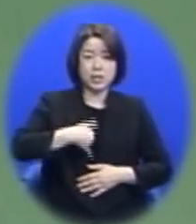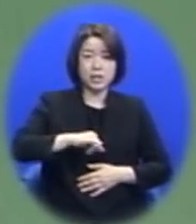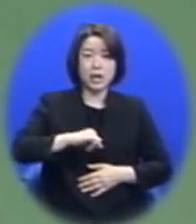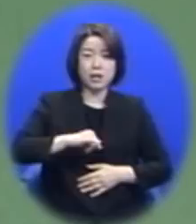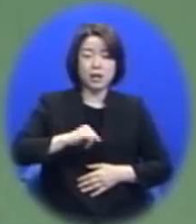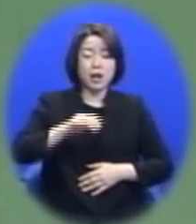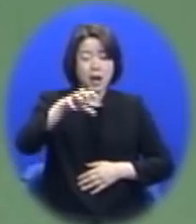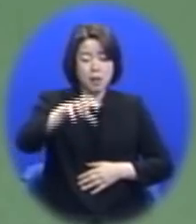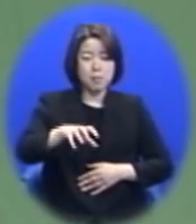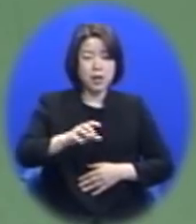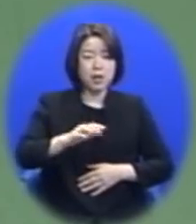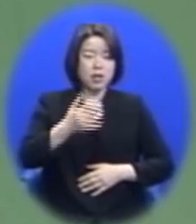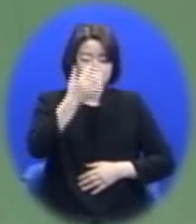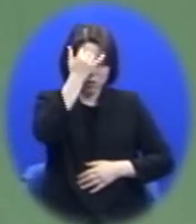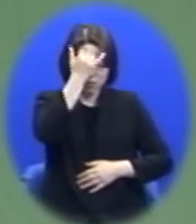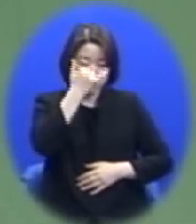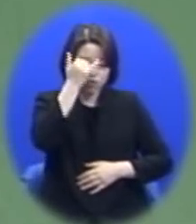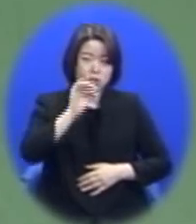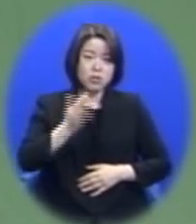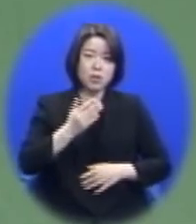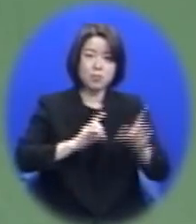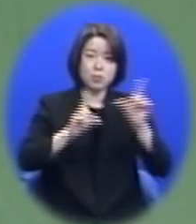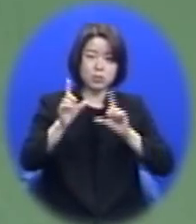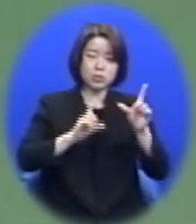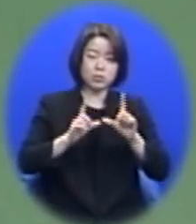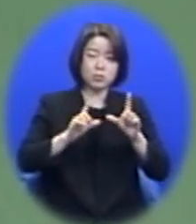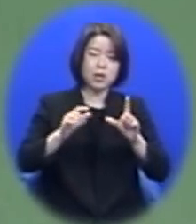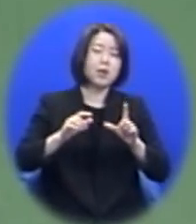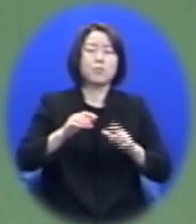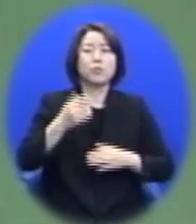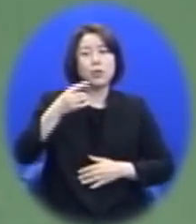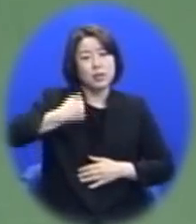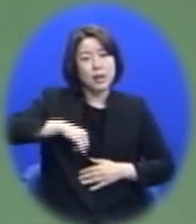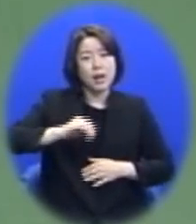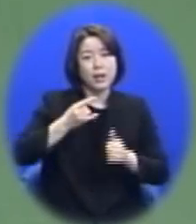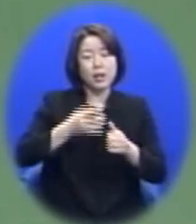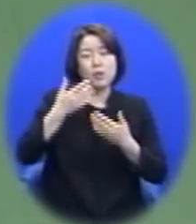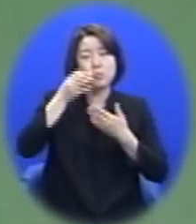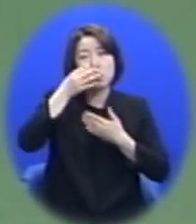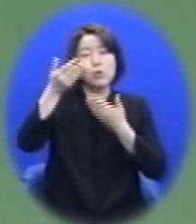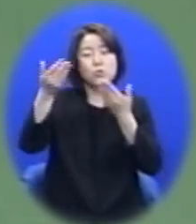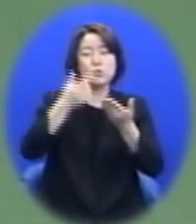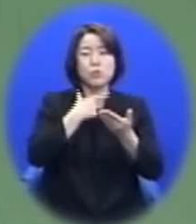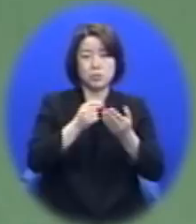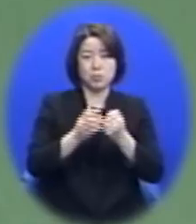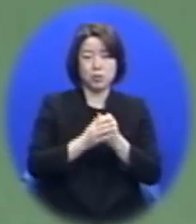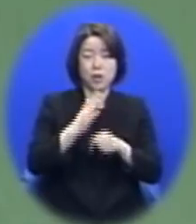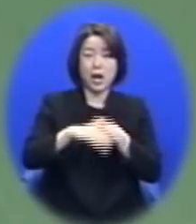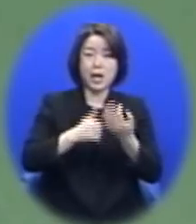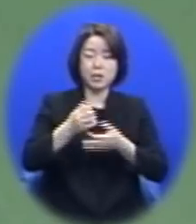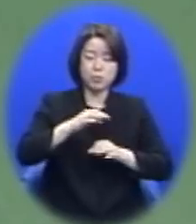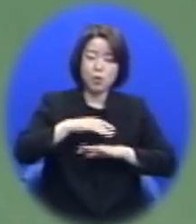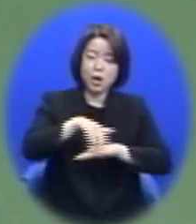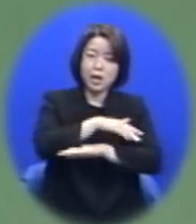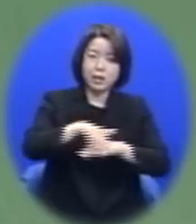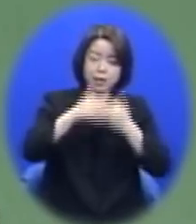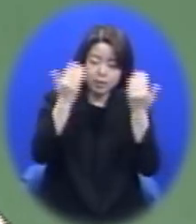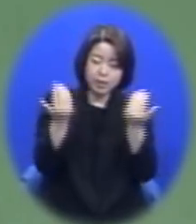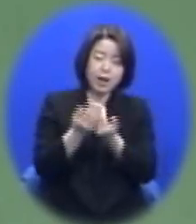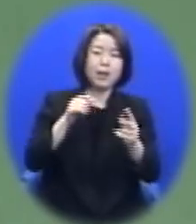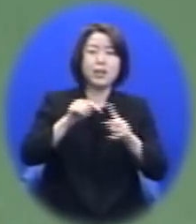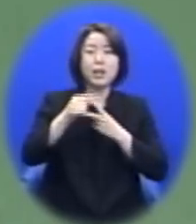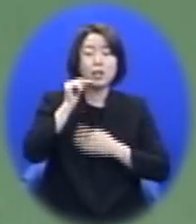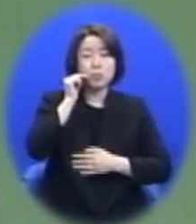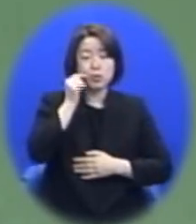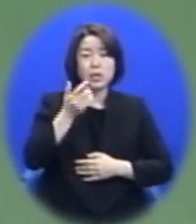믿음의 엄마의 모습을 보여주고 싶은 소망도 생겼습니다. 하나님의 놀라운 계획을 다 이해할 수 없지만 주님은